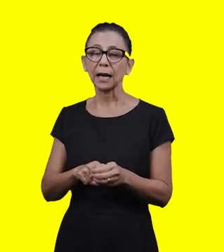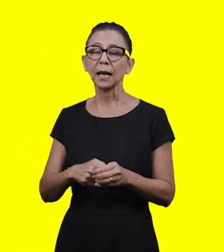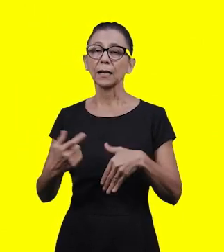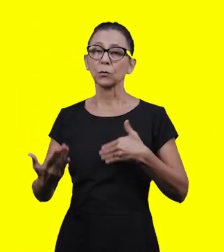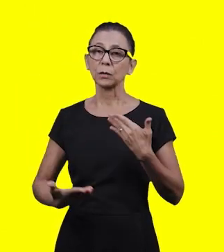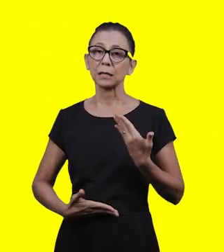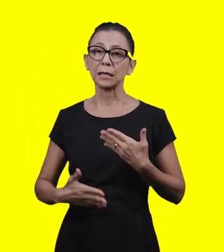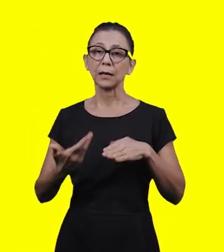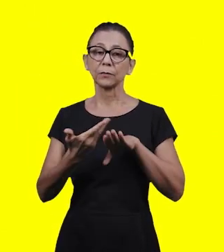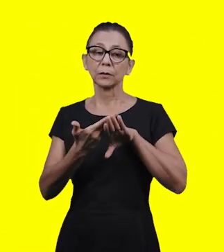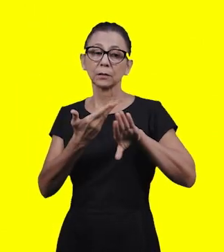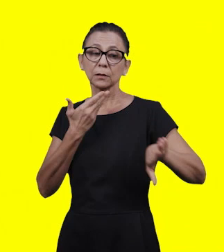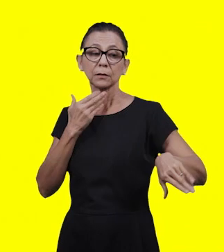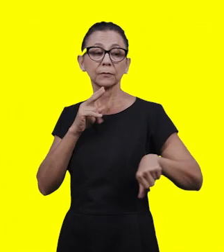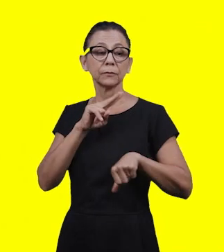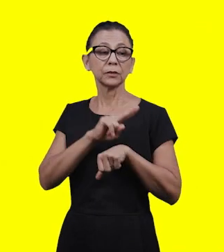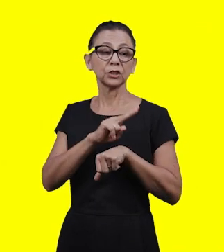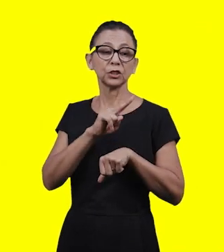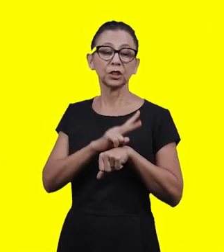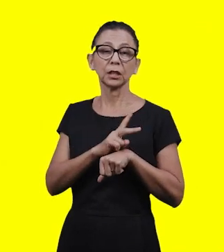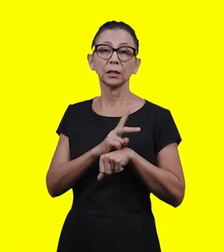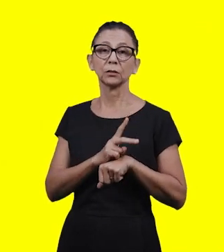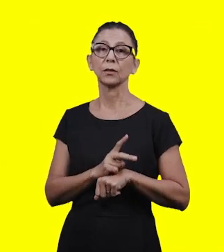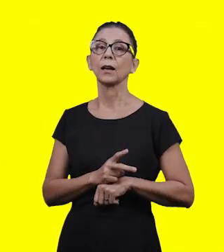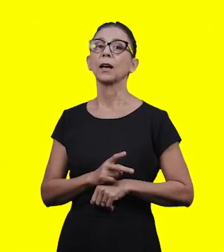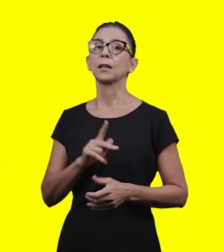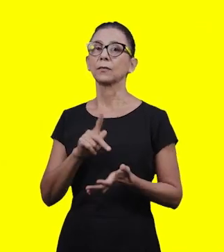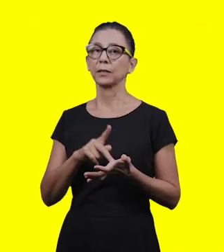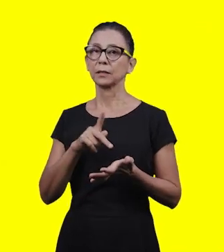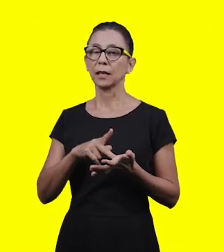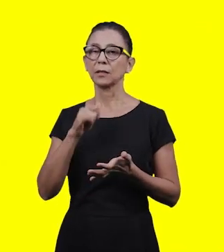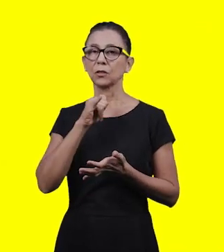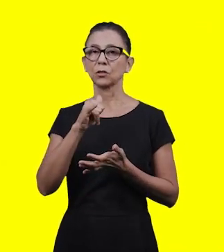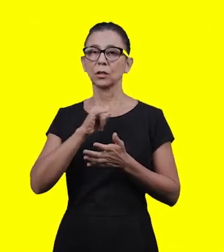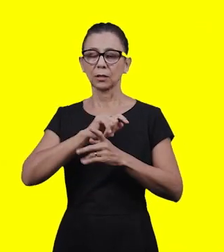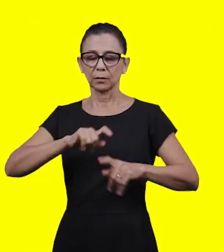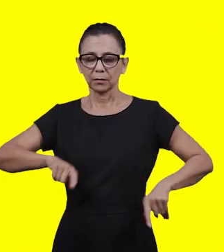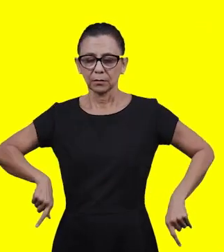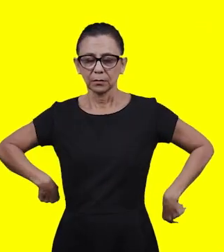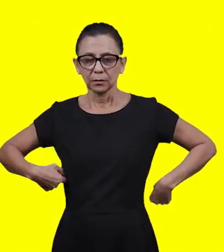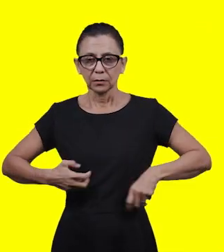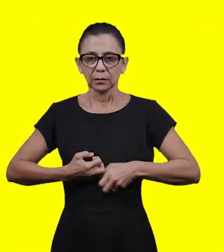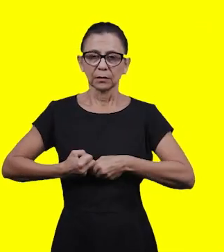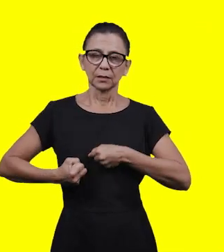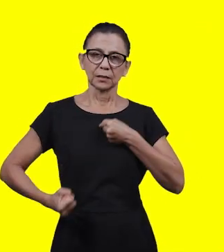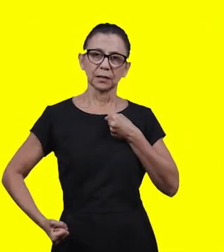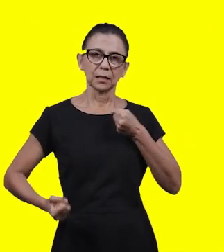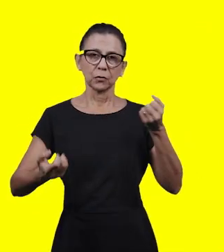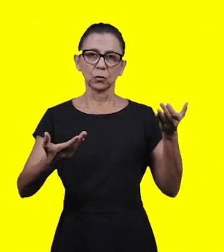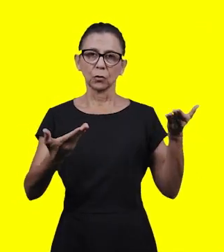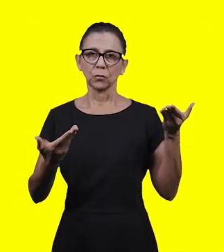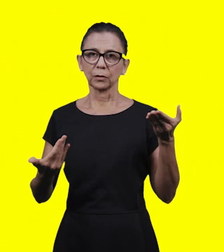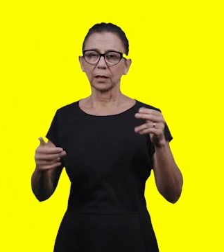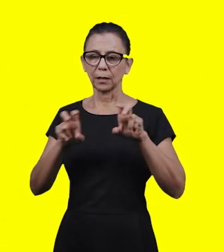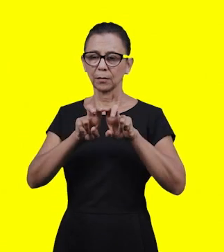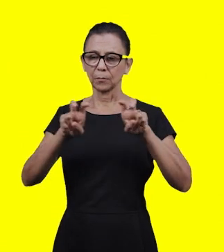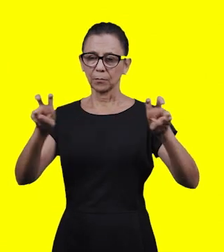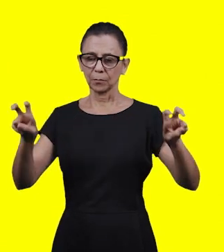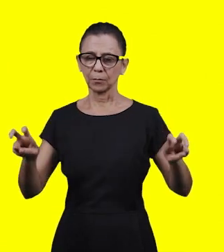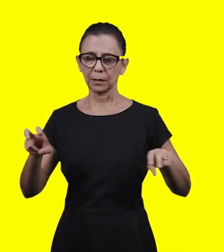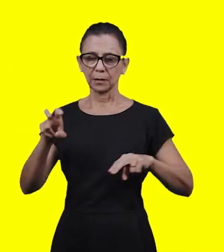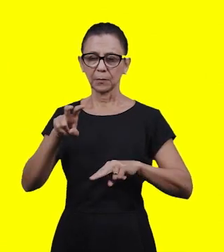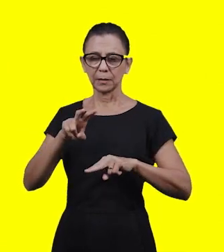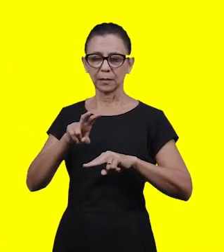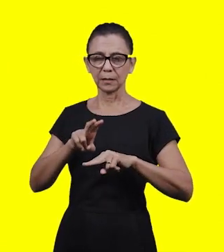le Seigneur viendra, les trouvera en train de veiller. En vérité, je vous le dis, qu'il les descendra, il les